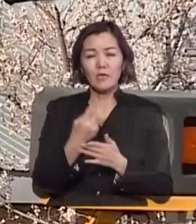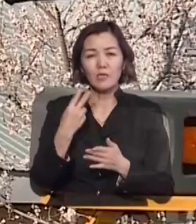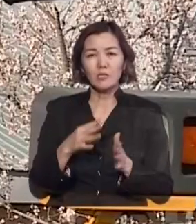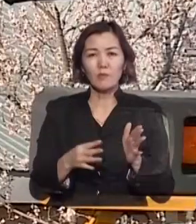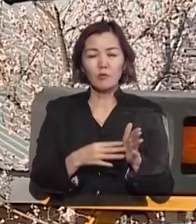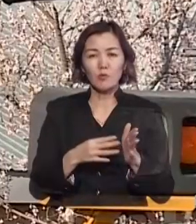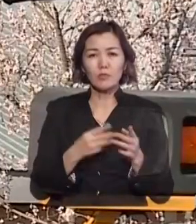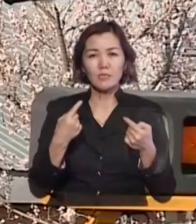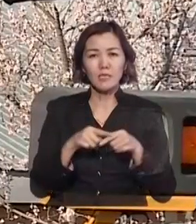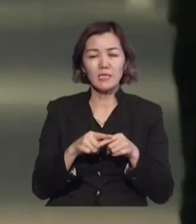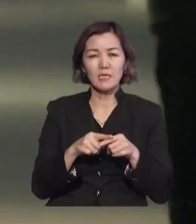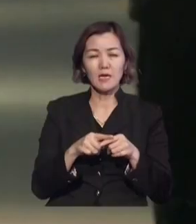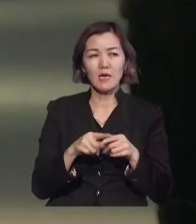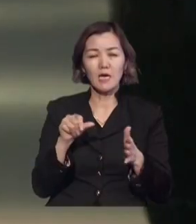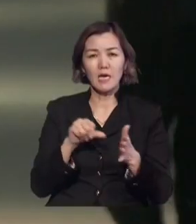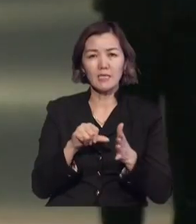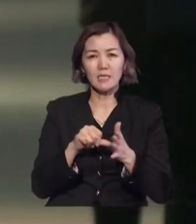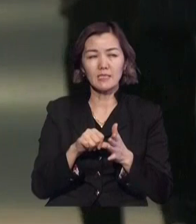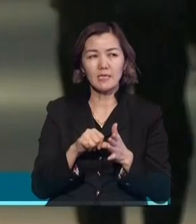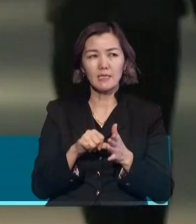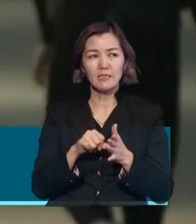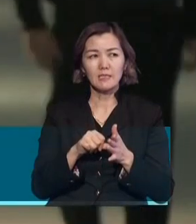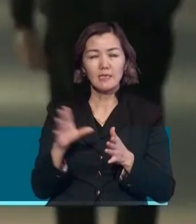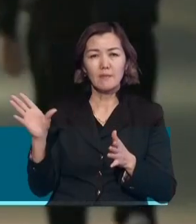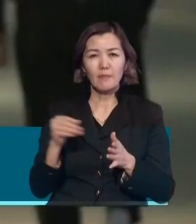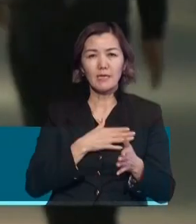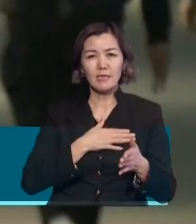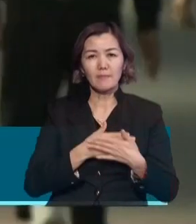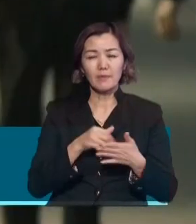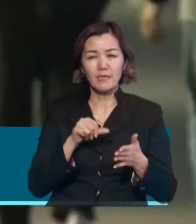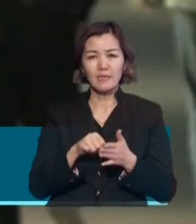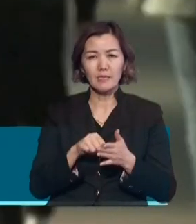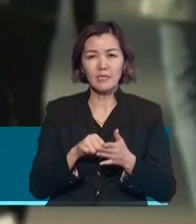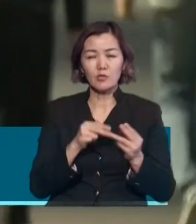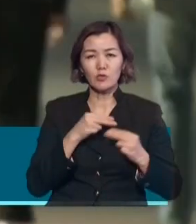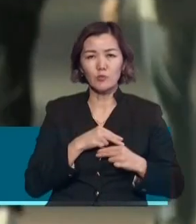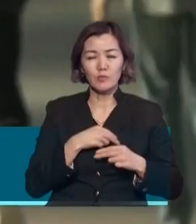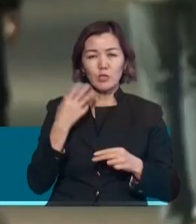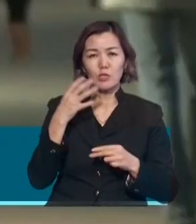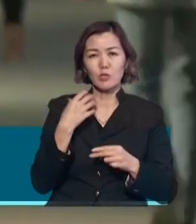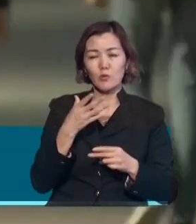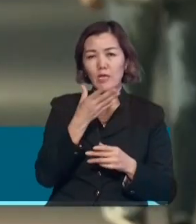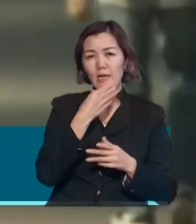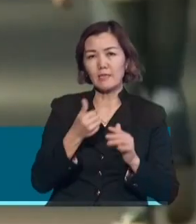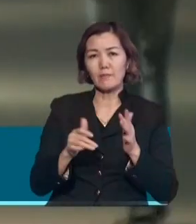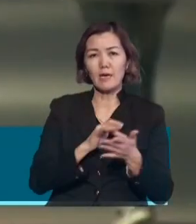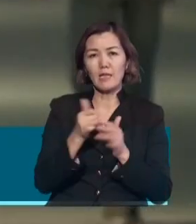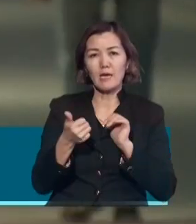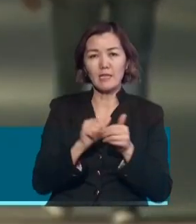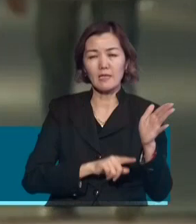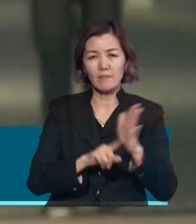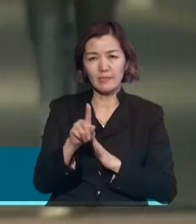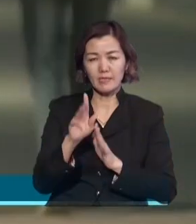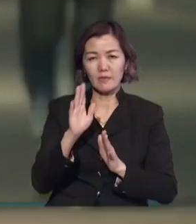29 арнайы техника табысталды. Ортақ іске бір үйдің баласындай, бес саусақтың саласындай жұмыса Қызылордамыз құлпырғанның үстіне қырмыздай